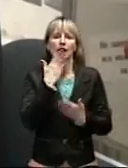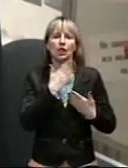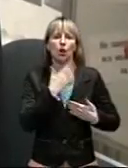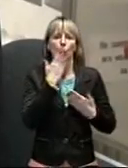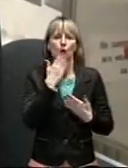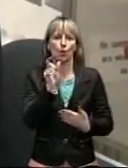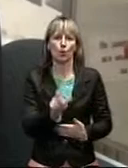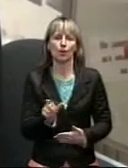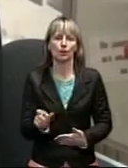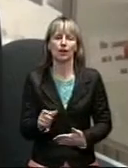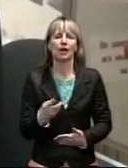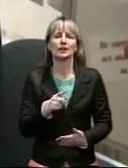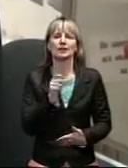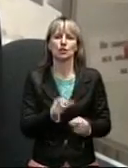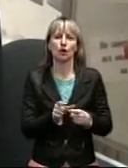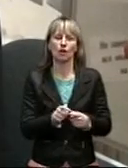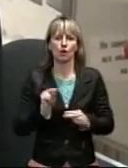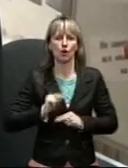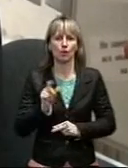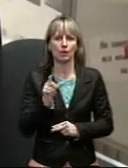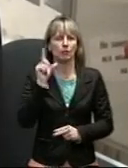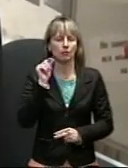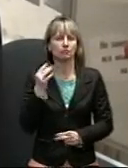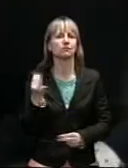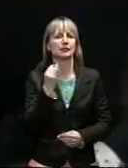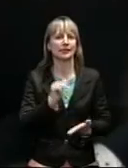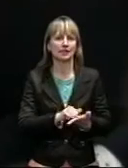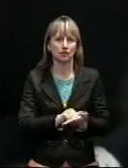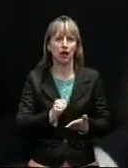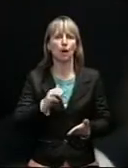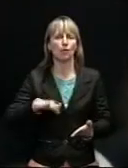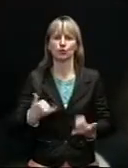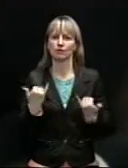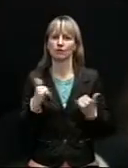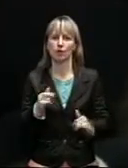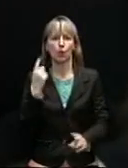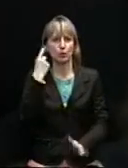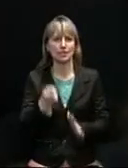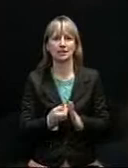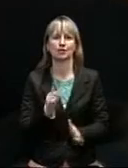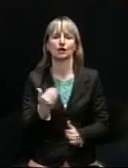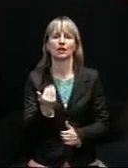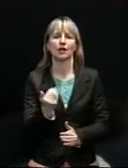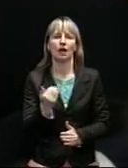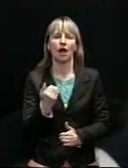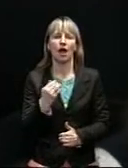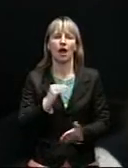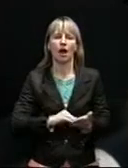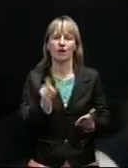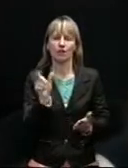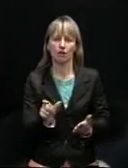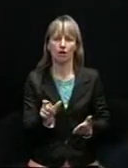словами працівників бібліотеки, вони зацікавились спочатку книжкою, а потім здивовано дізнались, що її автору на